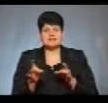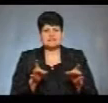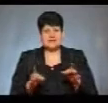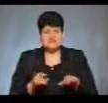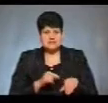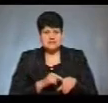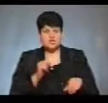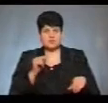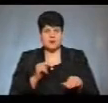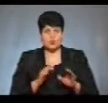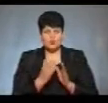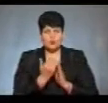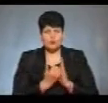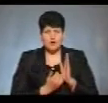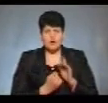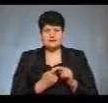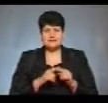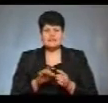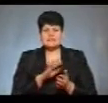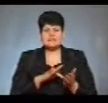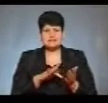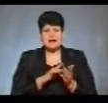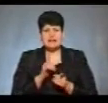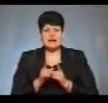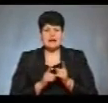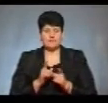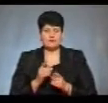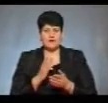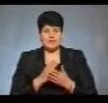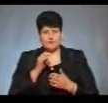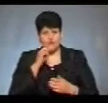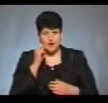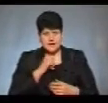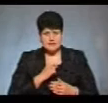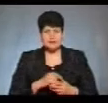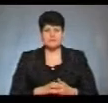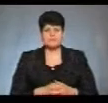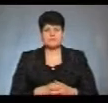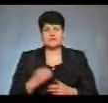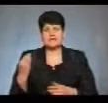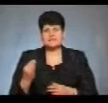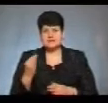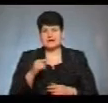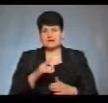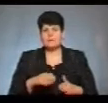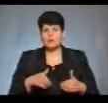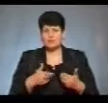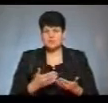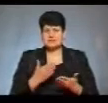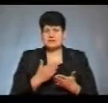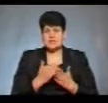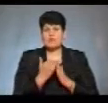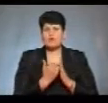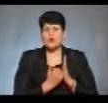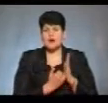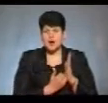це центральна фактично реформа, яка відбувається в країні. От, цікаві там пропозиції є в програмах, наприклад,